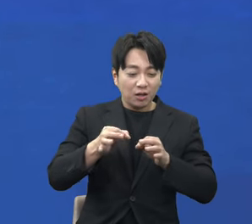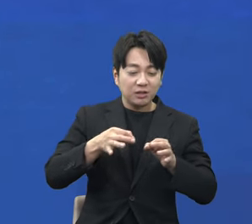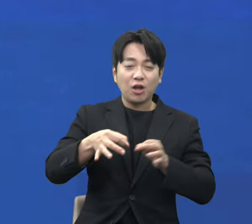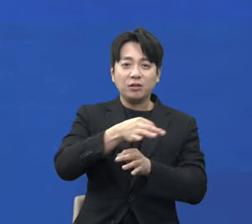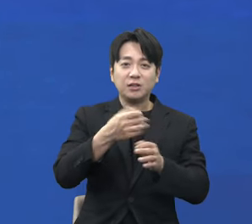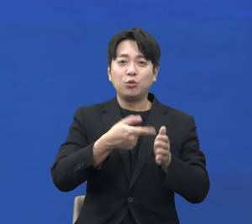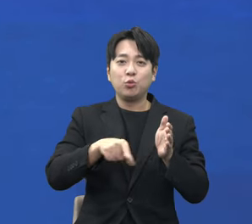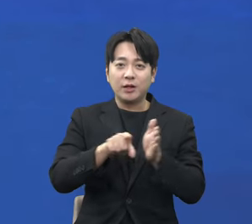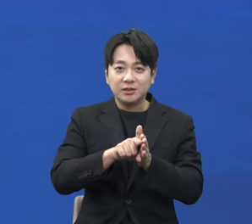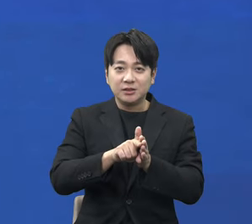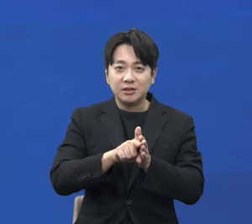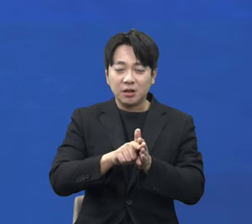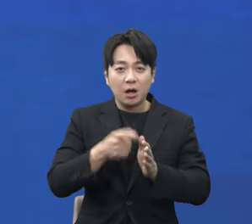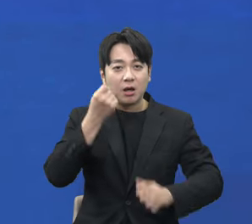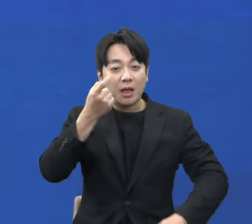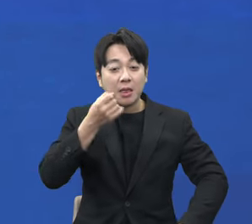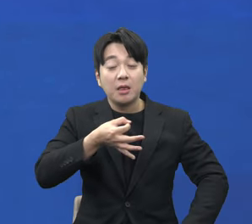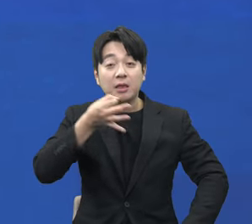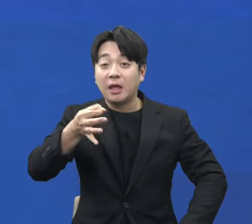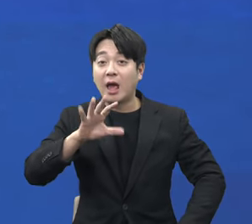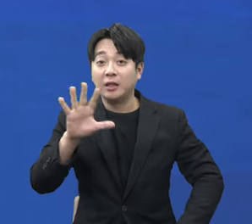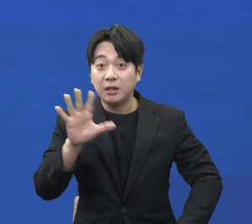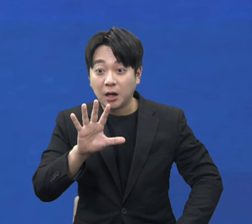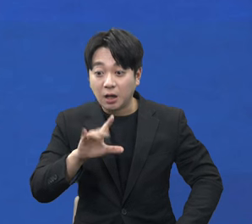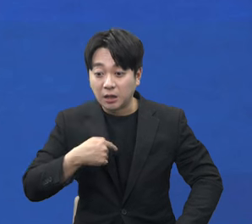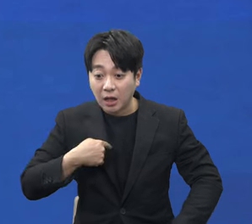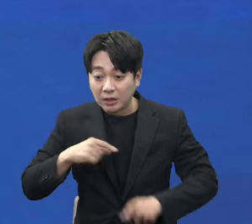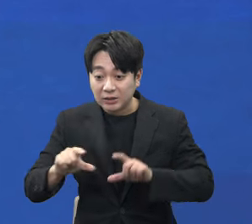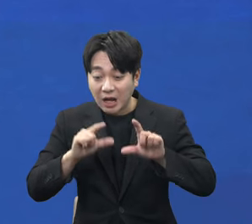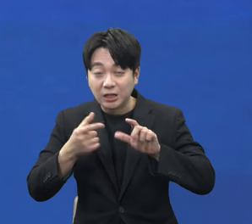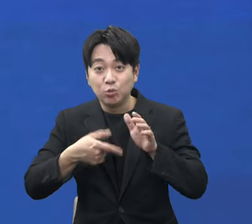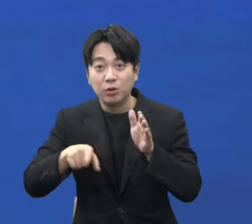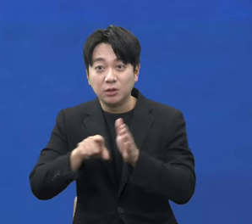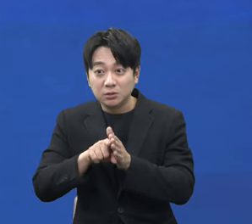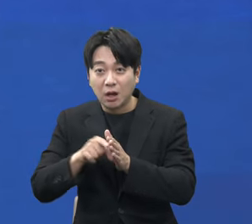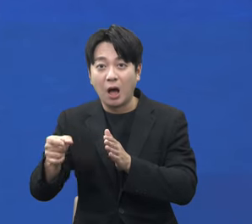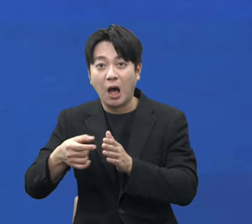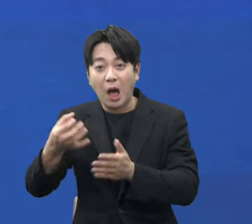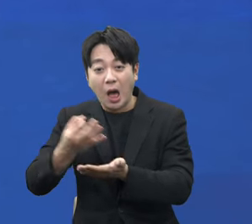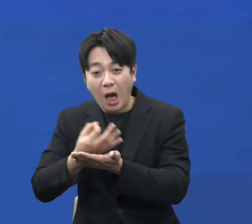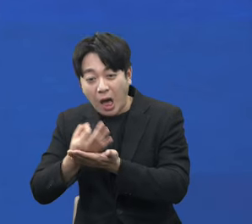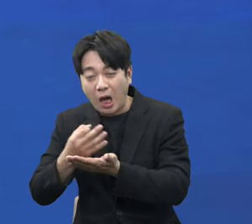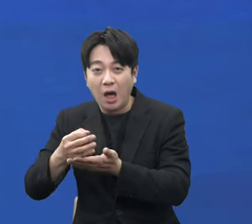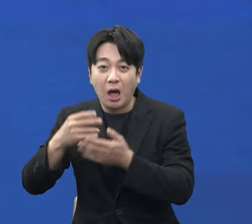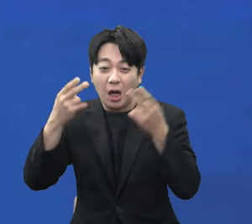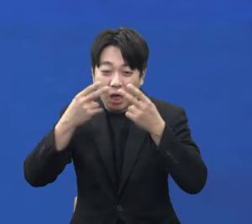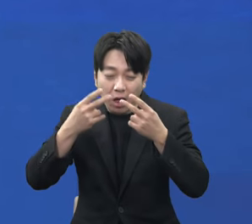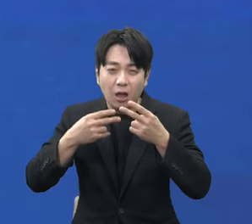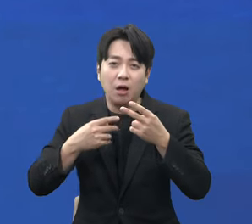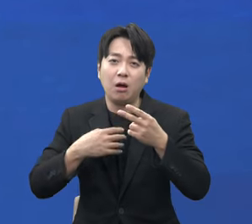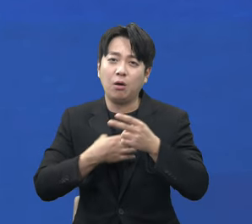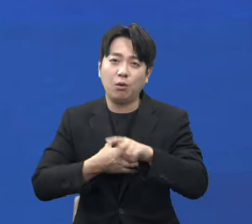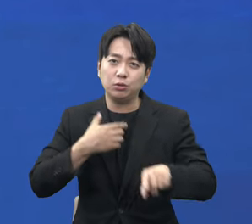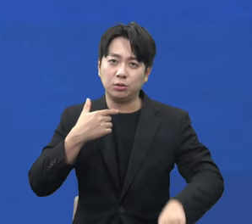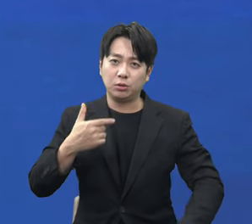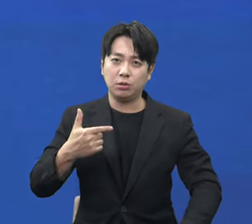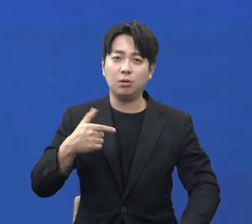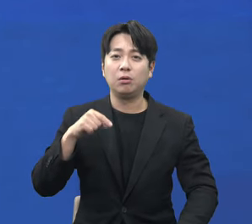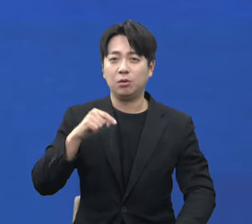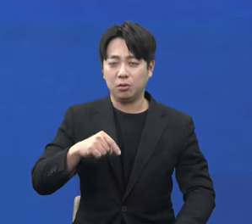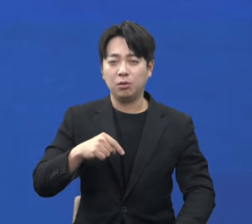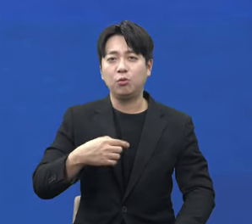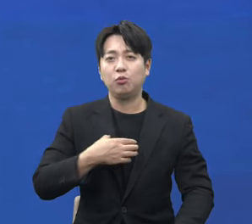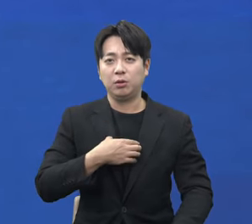부업을 하는 소상공인 자영업이 많습니다. 그래서 이제 자영업이 아니라 타영업이다.